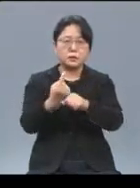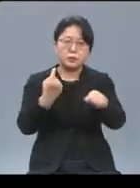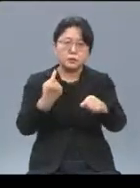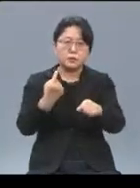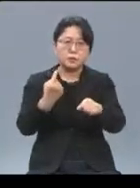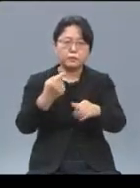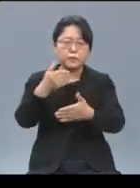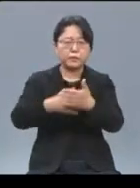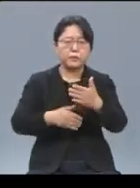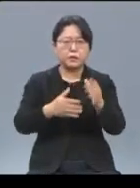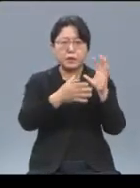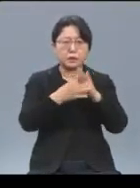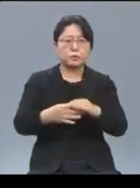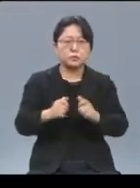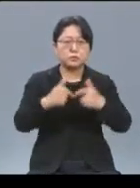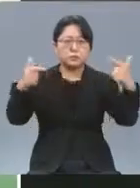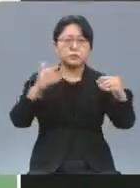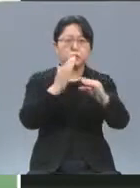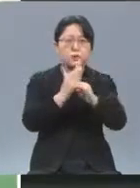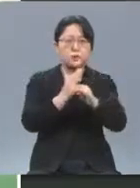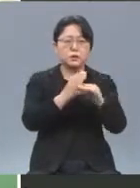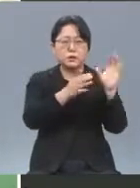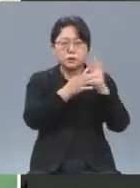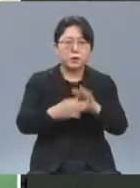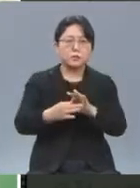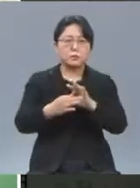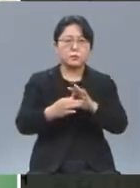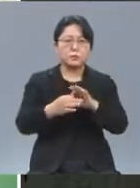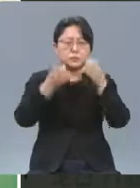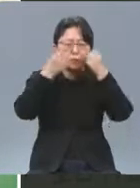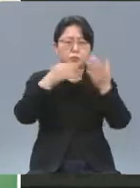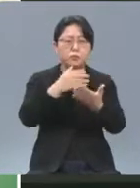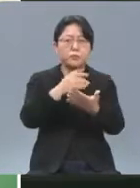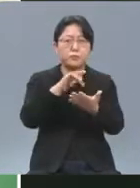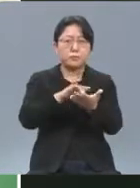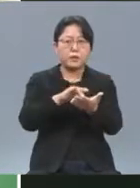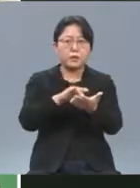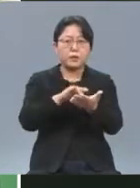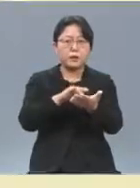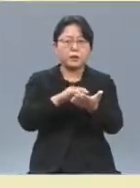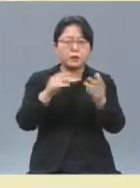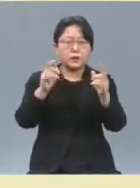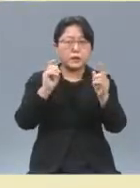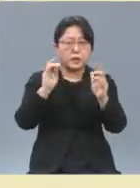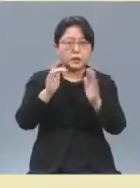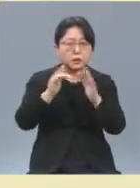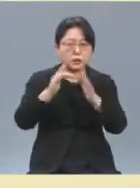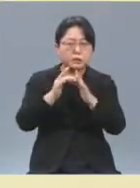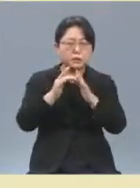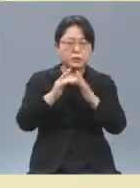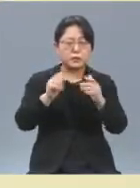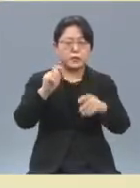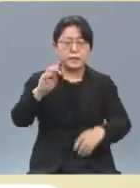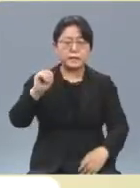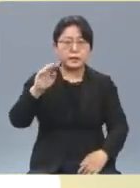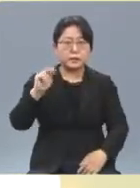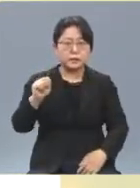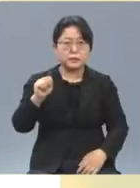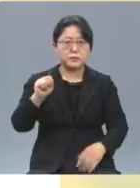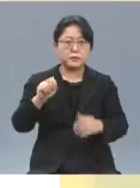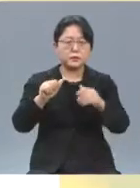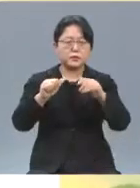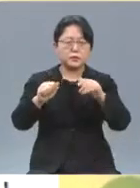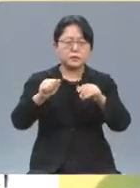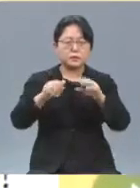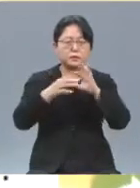해마다 증가하고 있습니다. 계속 새로운 형태의 마약이 나오고 인터넷 채팅앱과 사회 관계망 서비스를 이용한